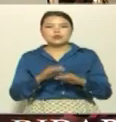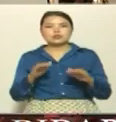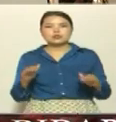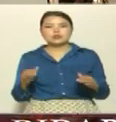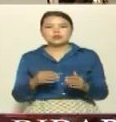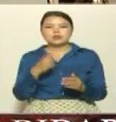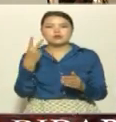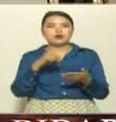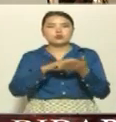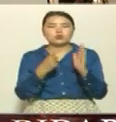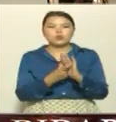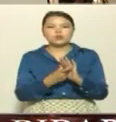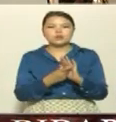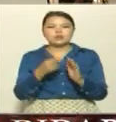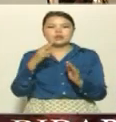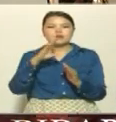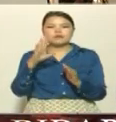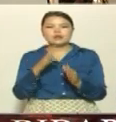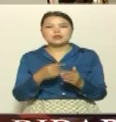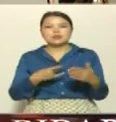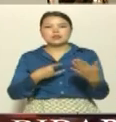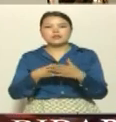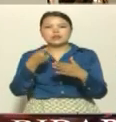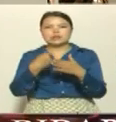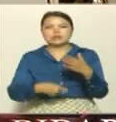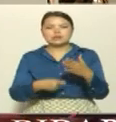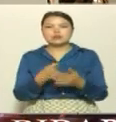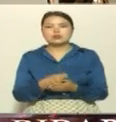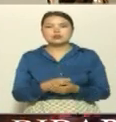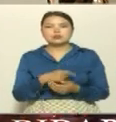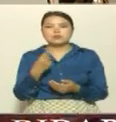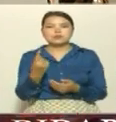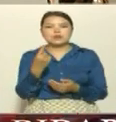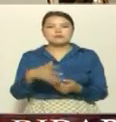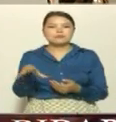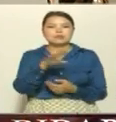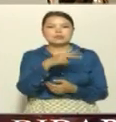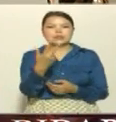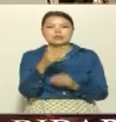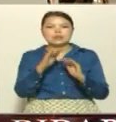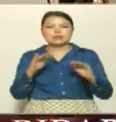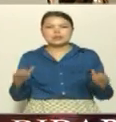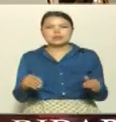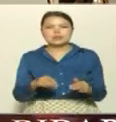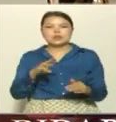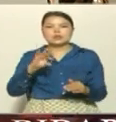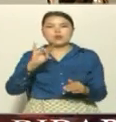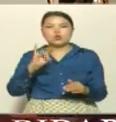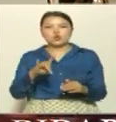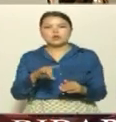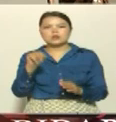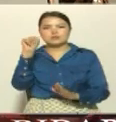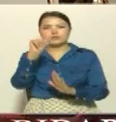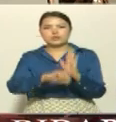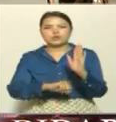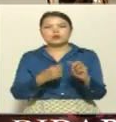двухкомнатной квартире, закрыв изнутри, сперва всех троих топором